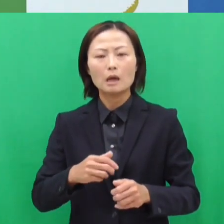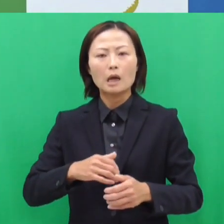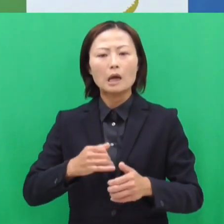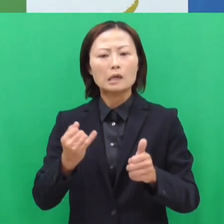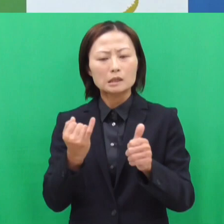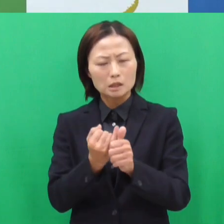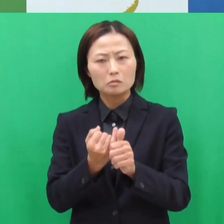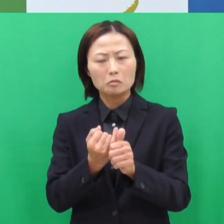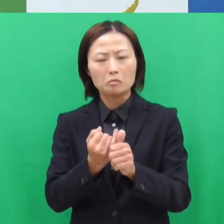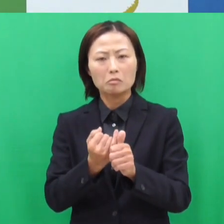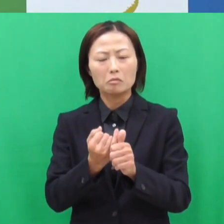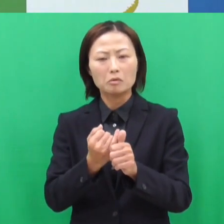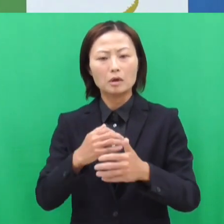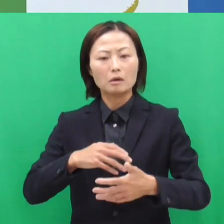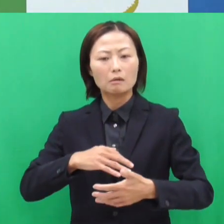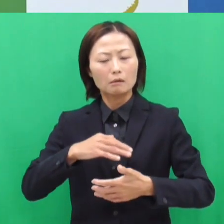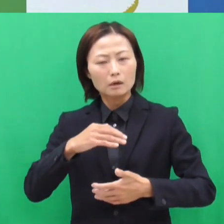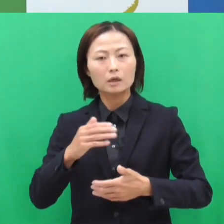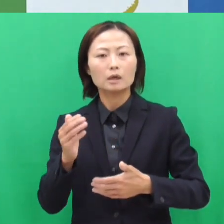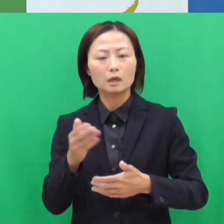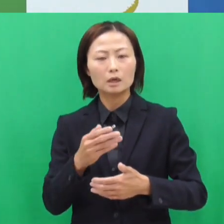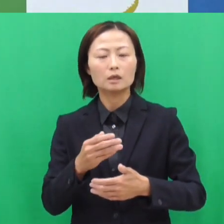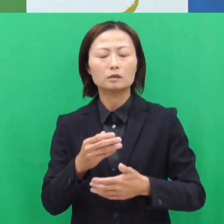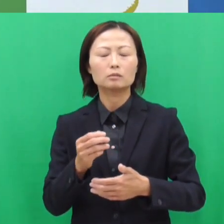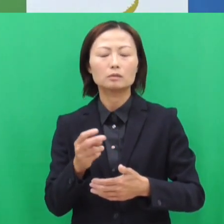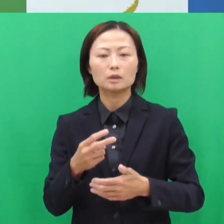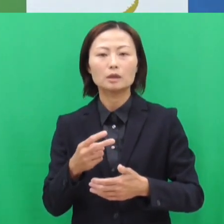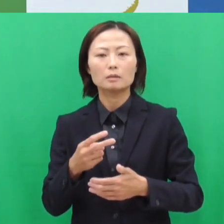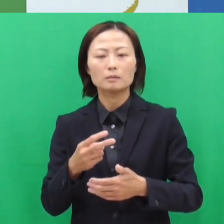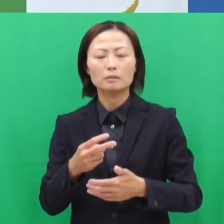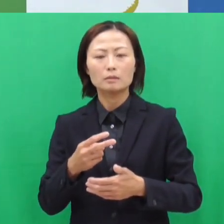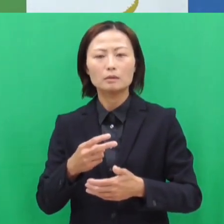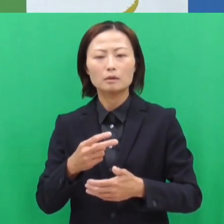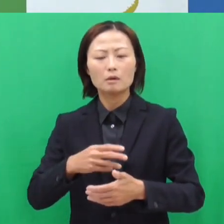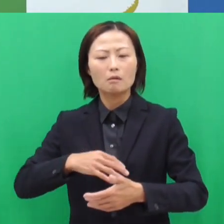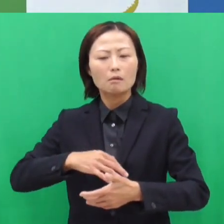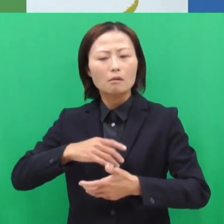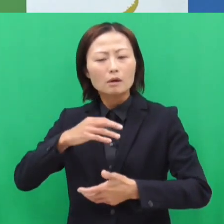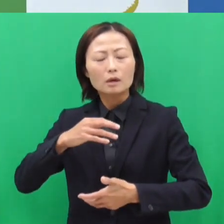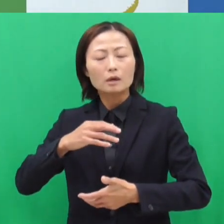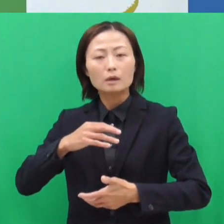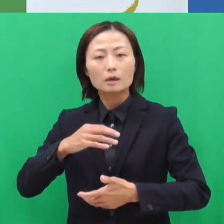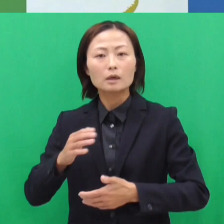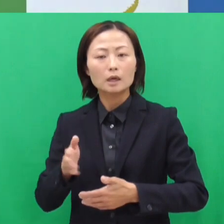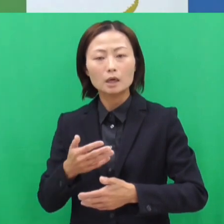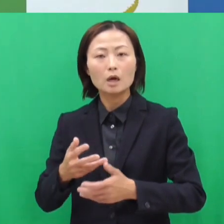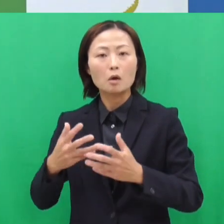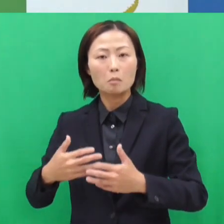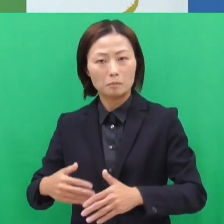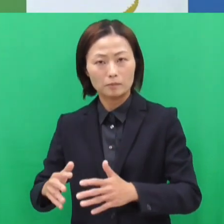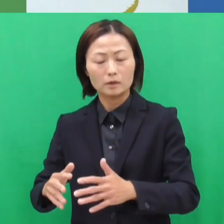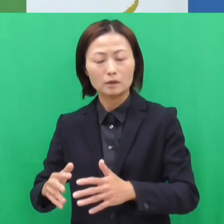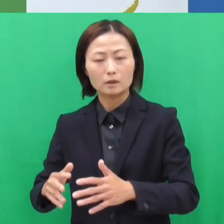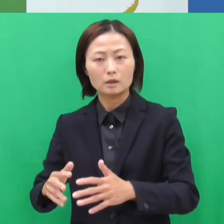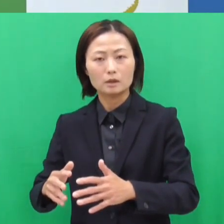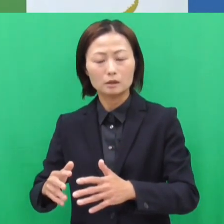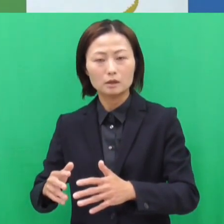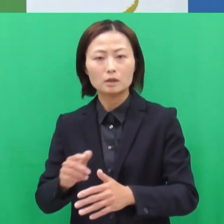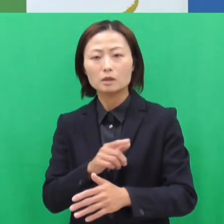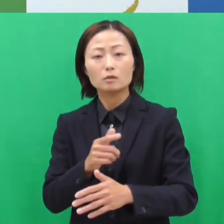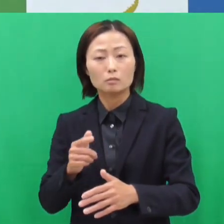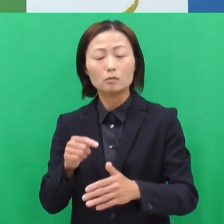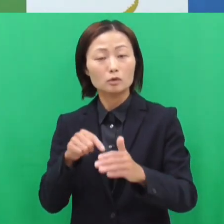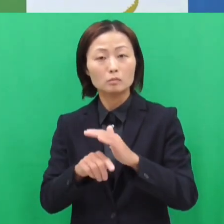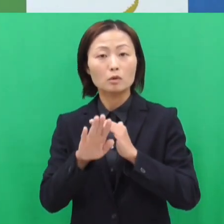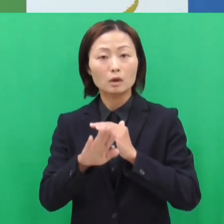最初にまあ子供が欲しくても生まれるのが年を取ってからというのは関係だったと思うんですかということと